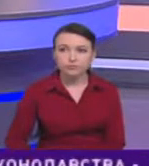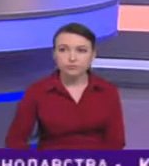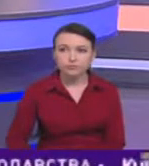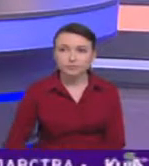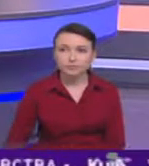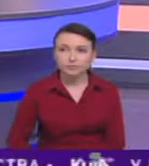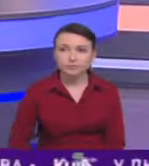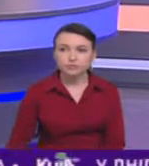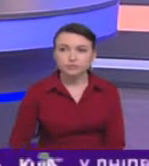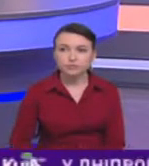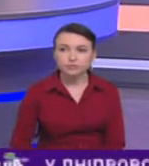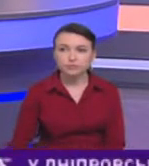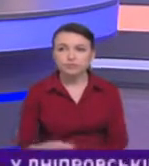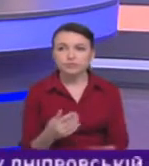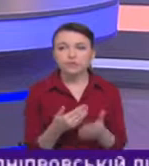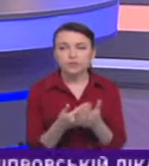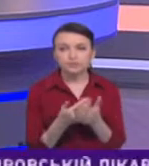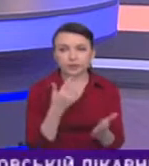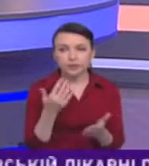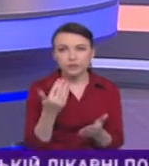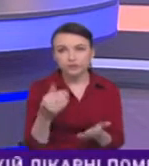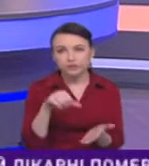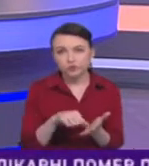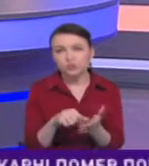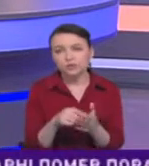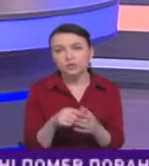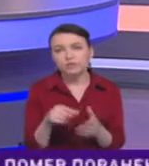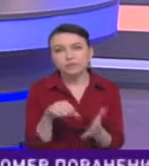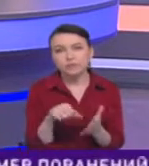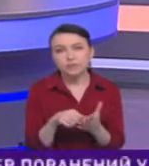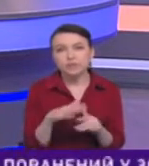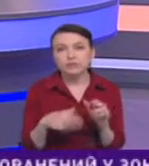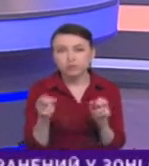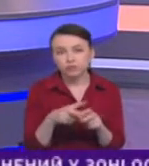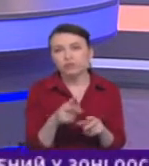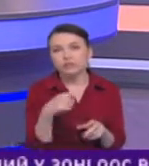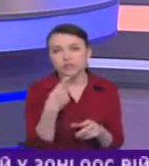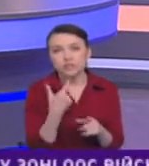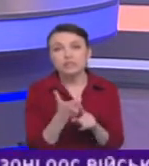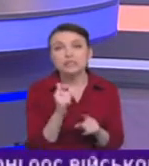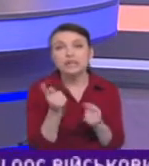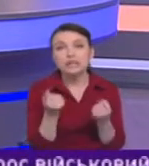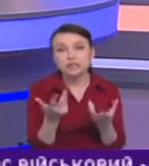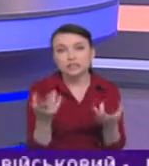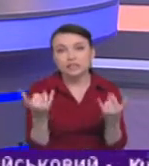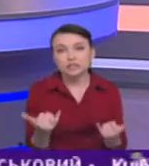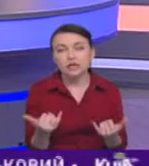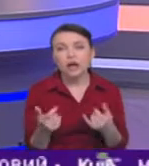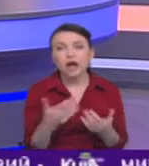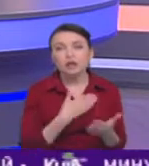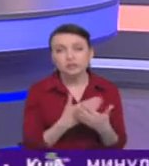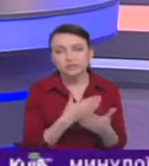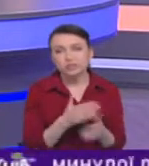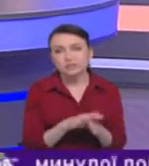але перед його виступом виступали кваліфіковані фахівці, які казали, наскільки зараз активно здійснюється